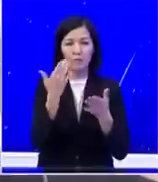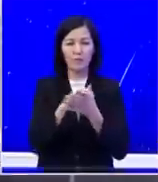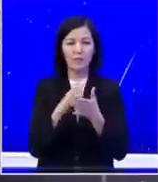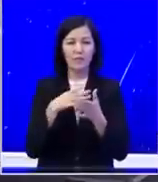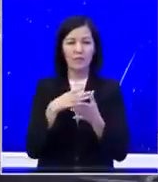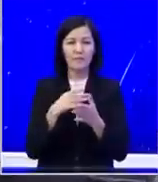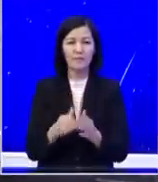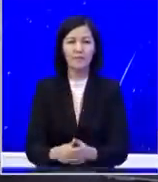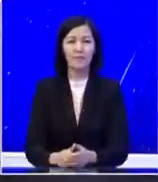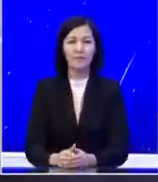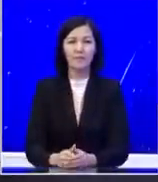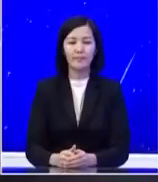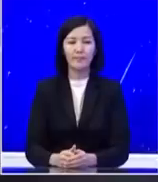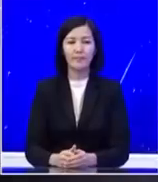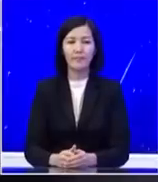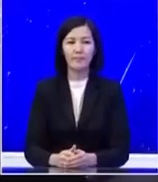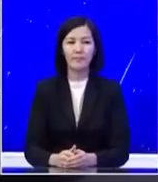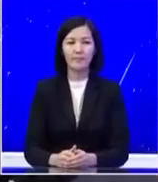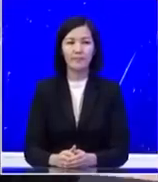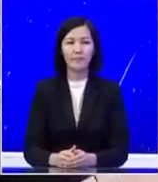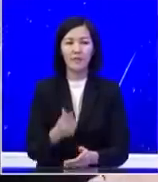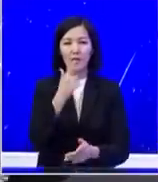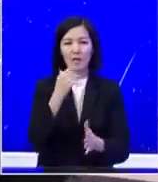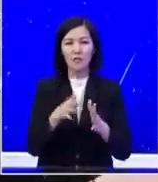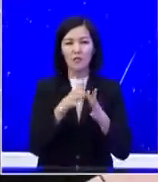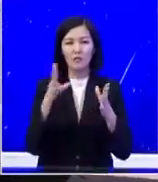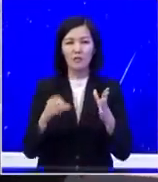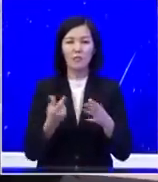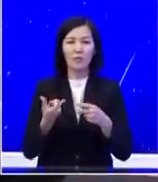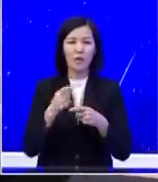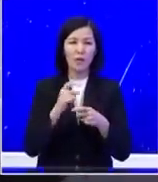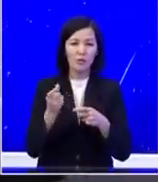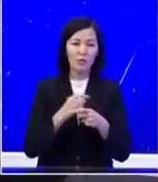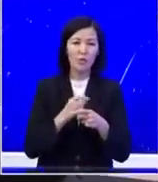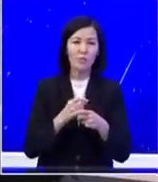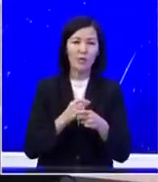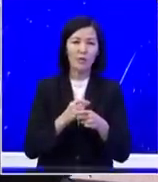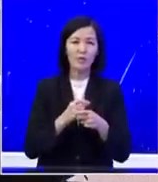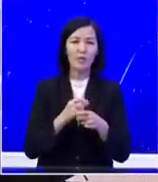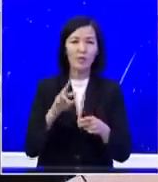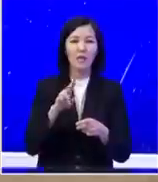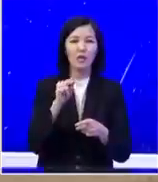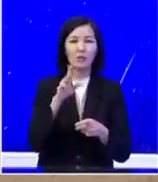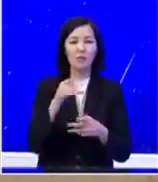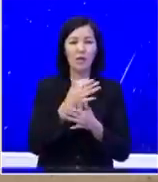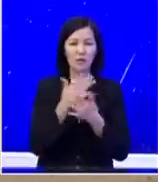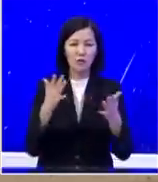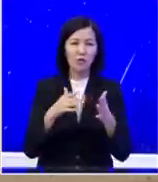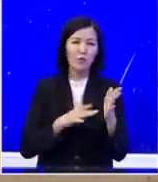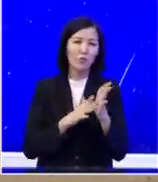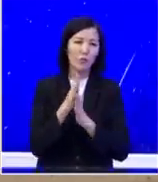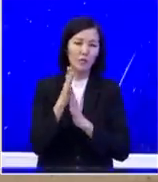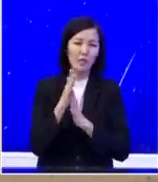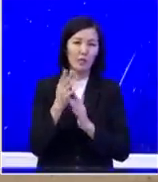Сахарную свеклу, картофель, овощи, кукурузу, сою, пшеницу, ячмень. Шаруа қожалықтың